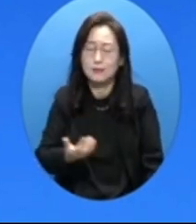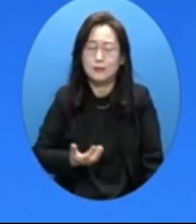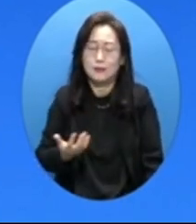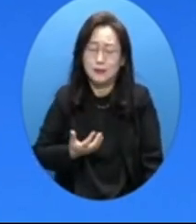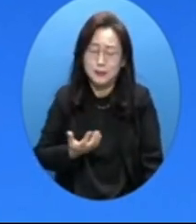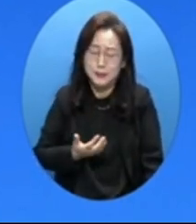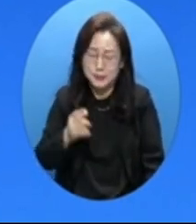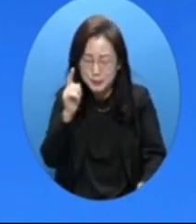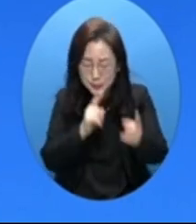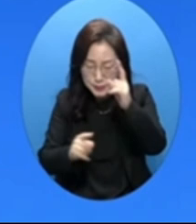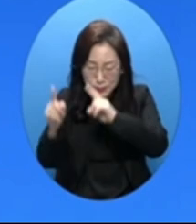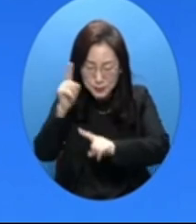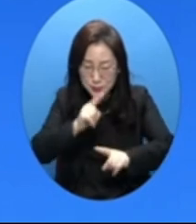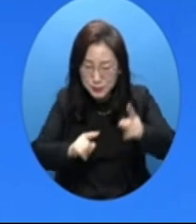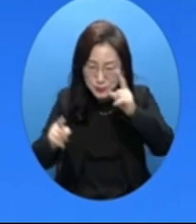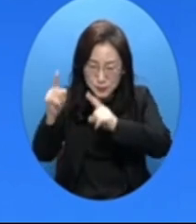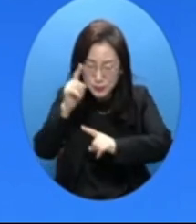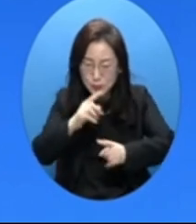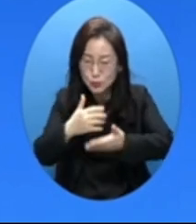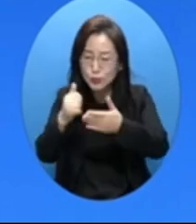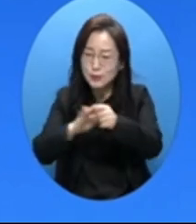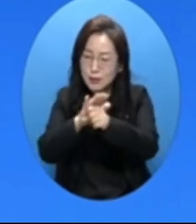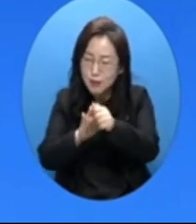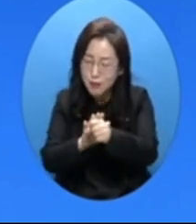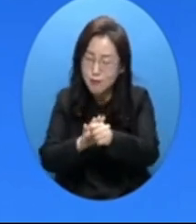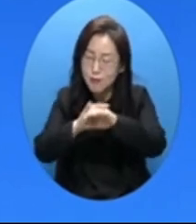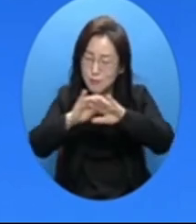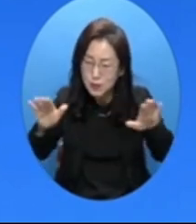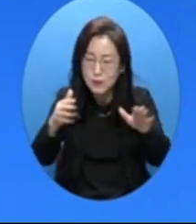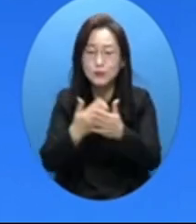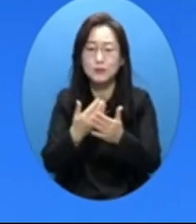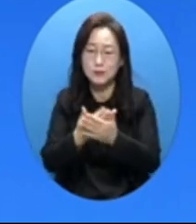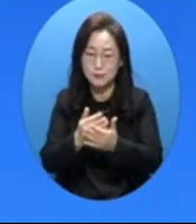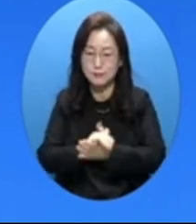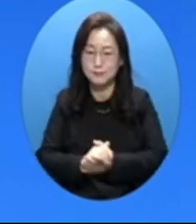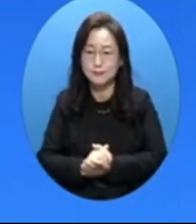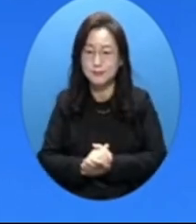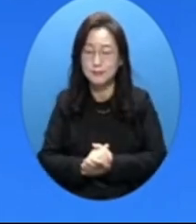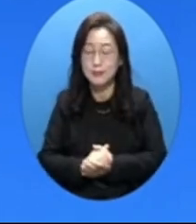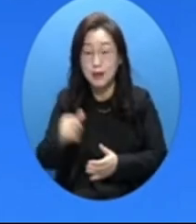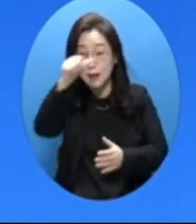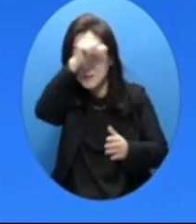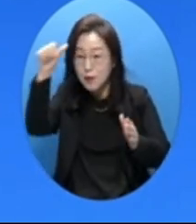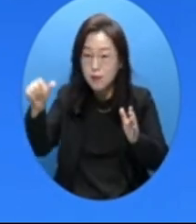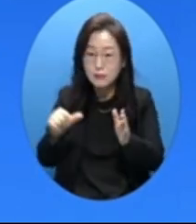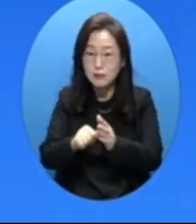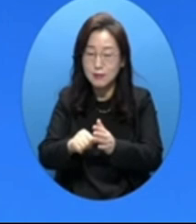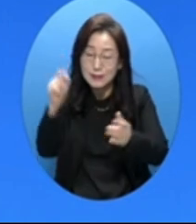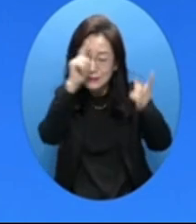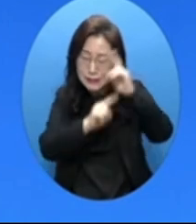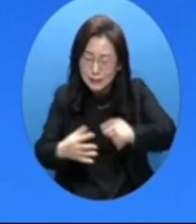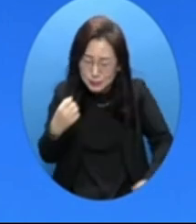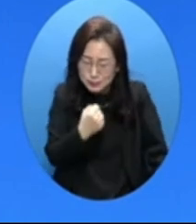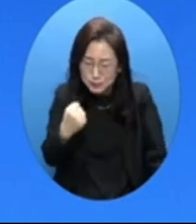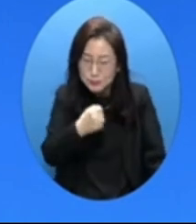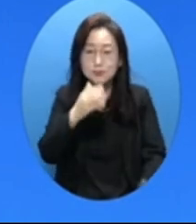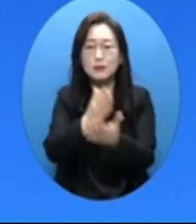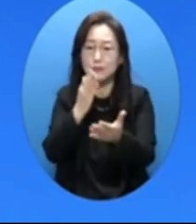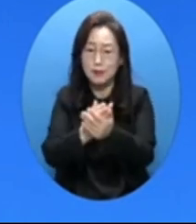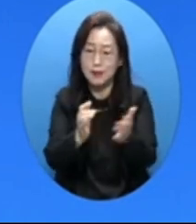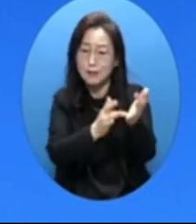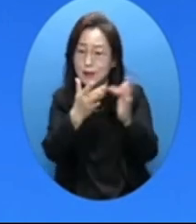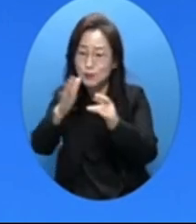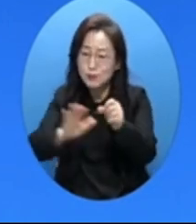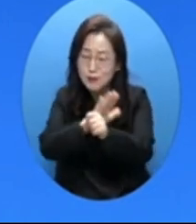상처들이 골짜기를 제사라고 메울 수 있게 하여 주시옵소서 평생 상체하며 살지 말고이